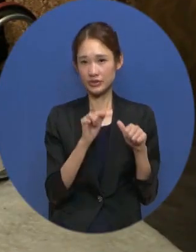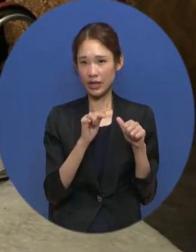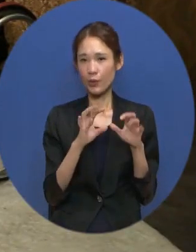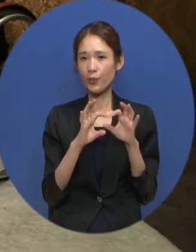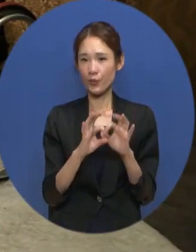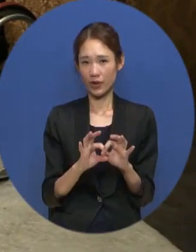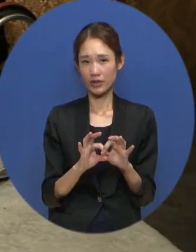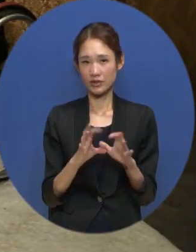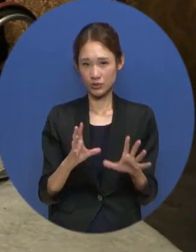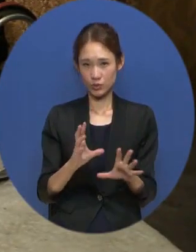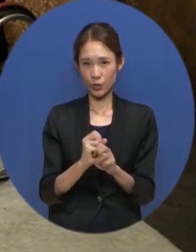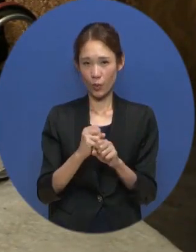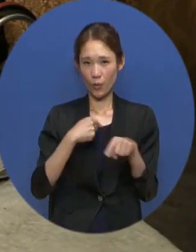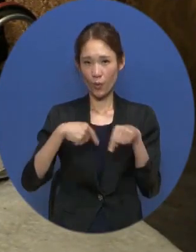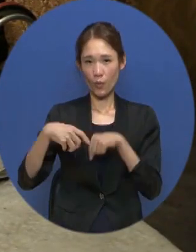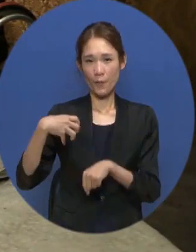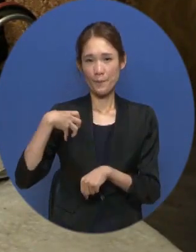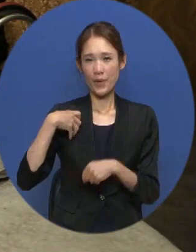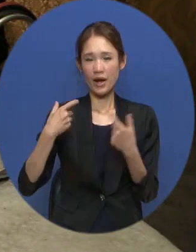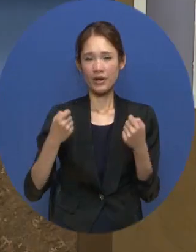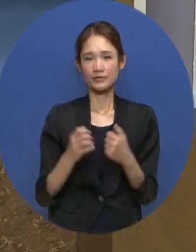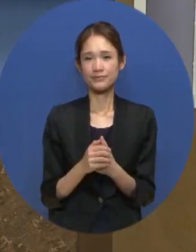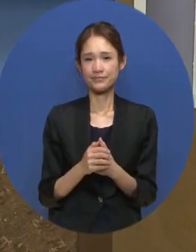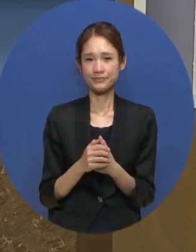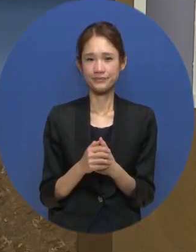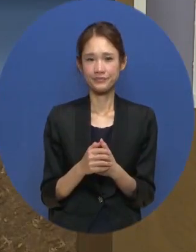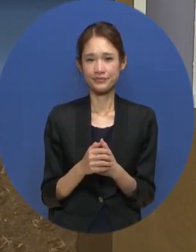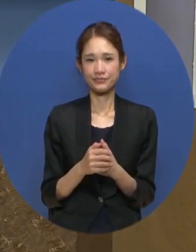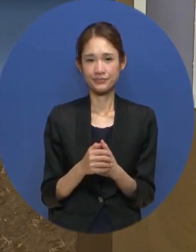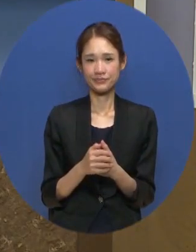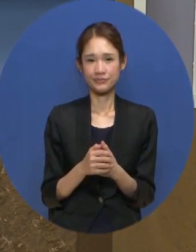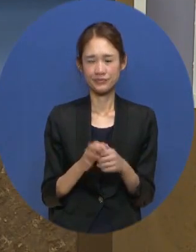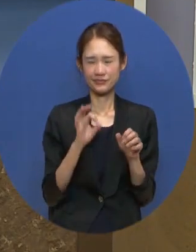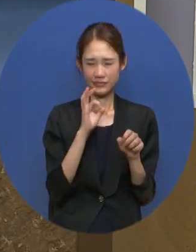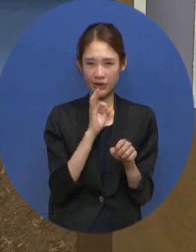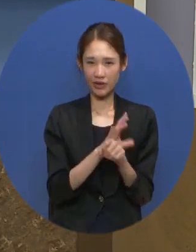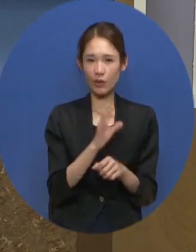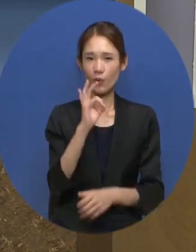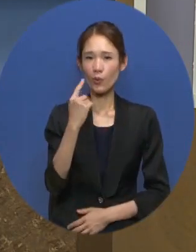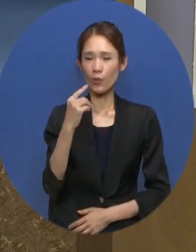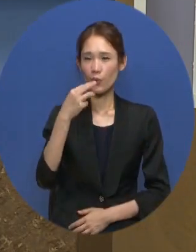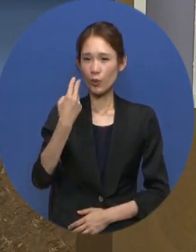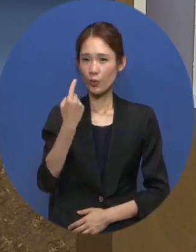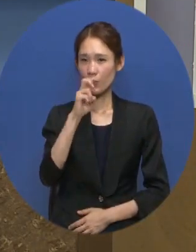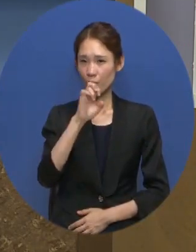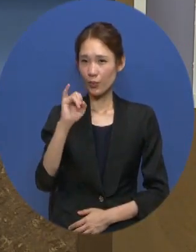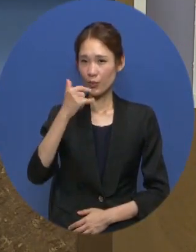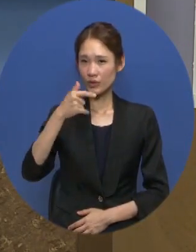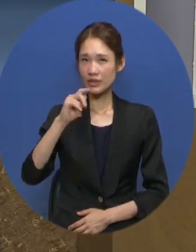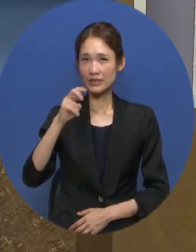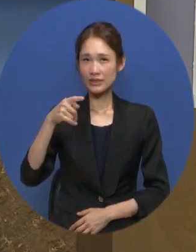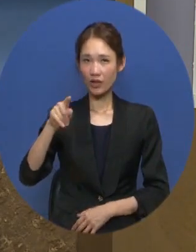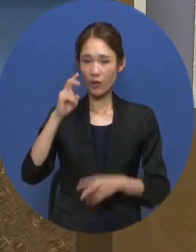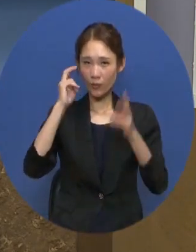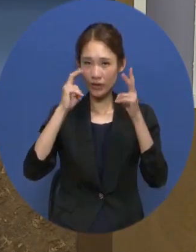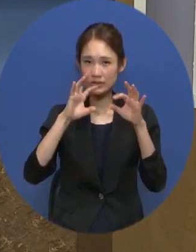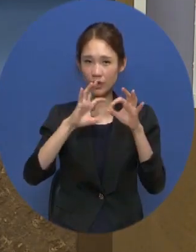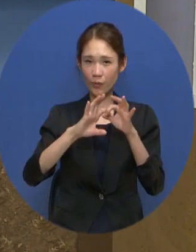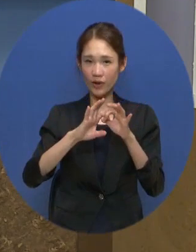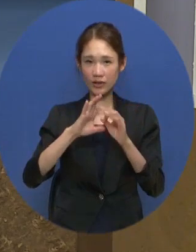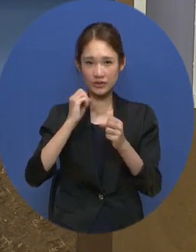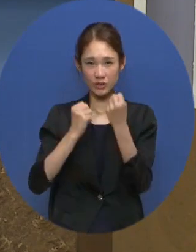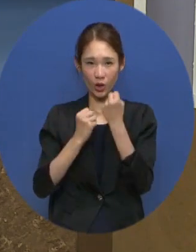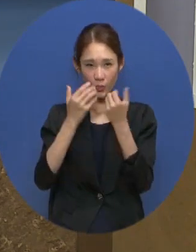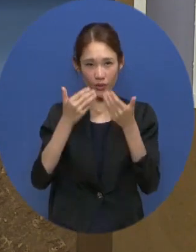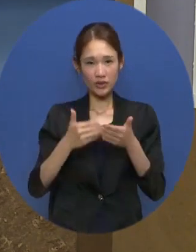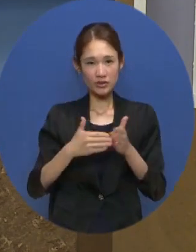전반적인 이제 총괄 업무를 맡아주시는 것 같은데요. 아까 간략하게 그 오토 모니터에 대해서 설명을 해주셨는데 네. 제가 이제 듣기로는